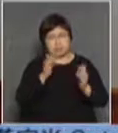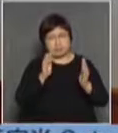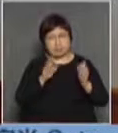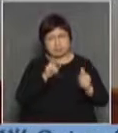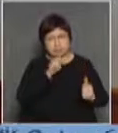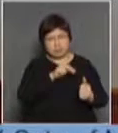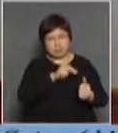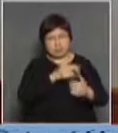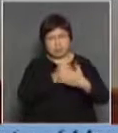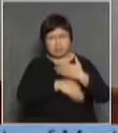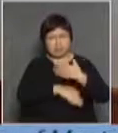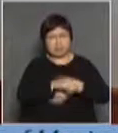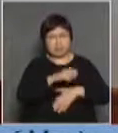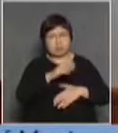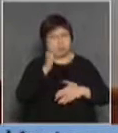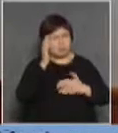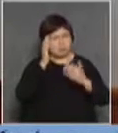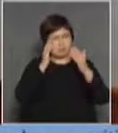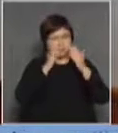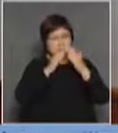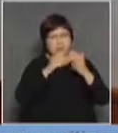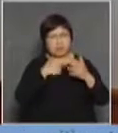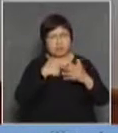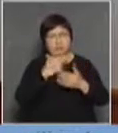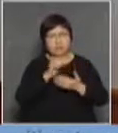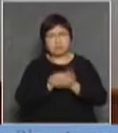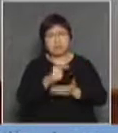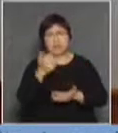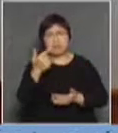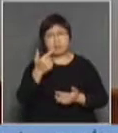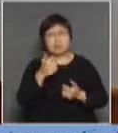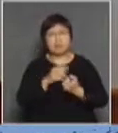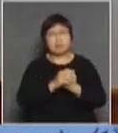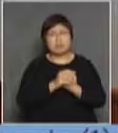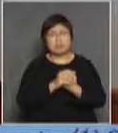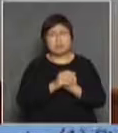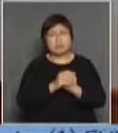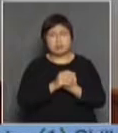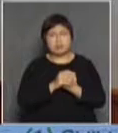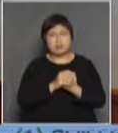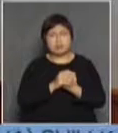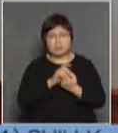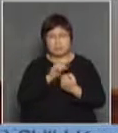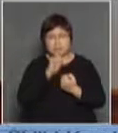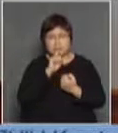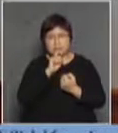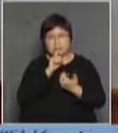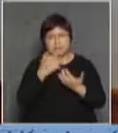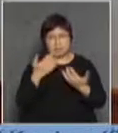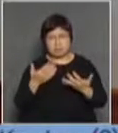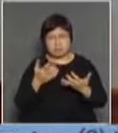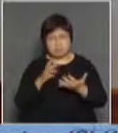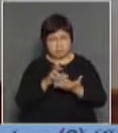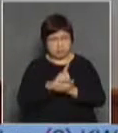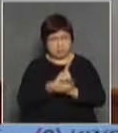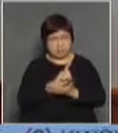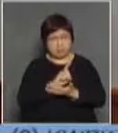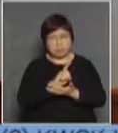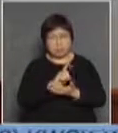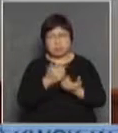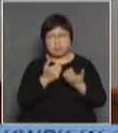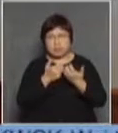殘疾人士院舍要花8年的時間，即使由今個財政年度計